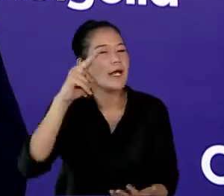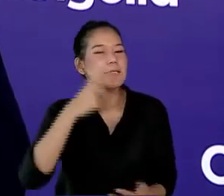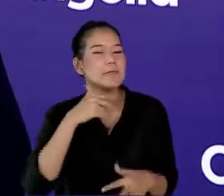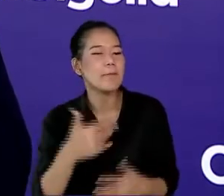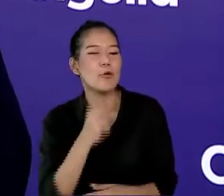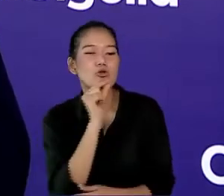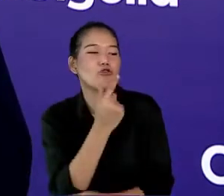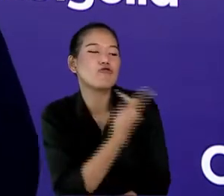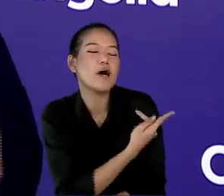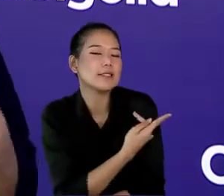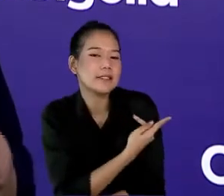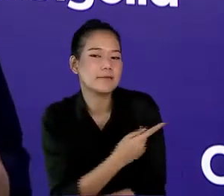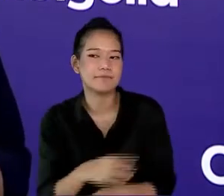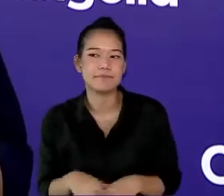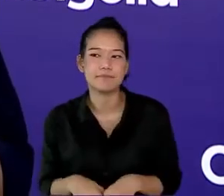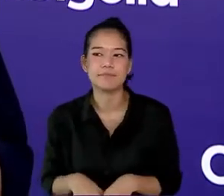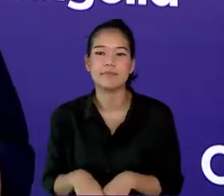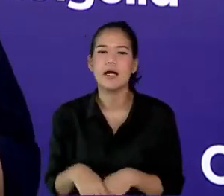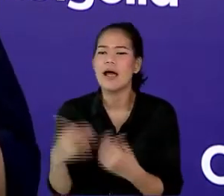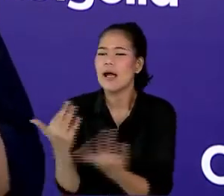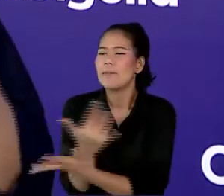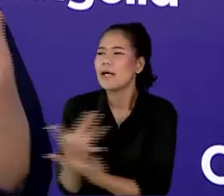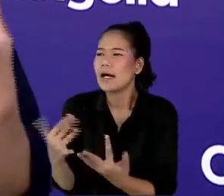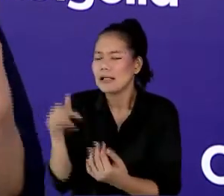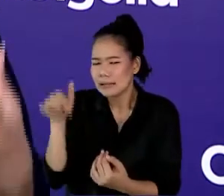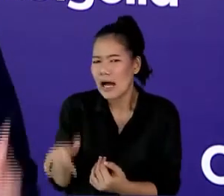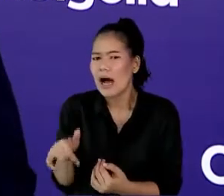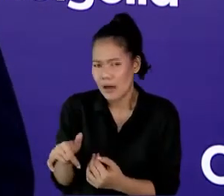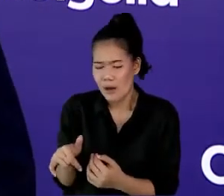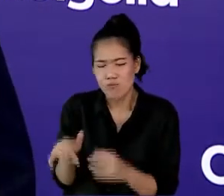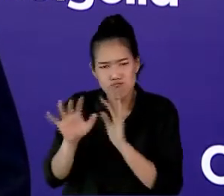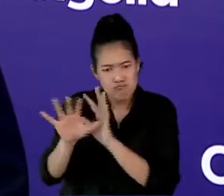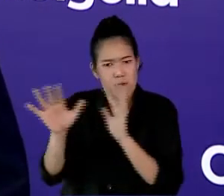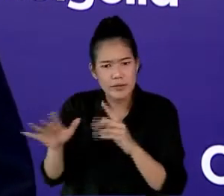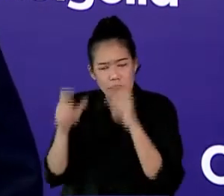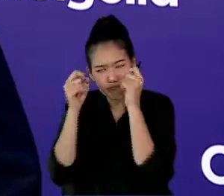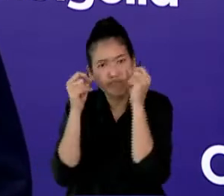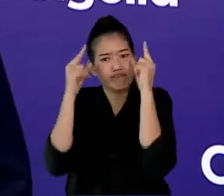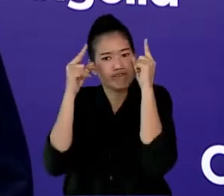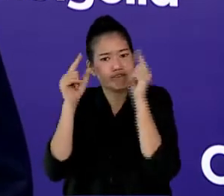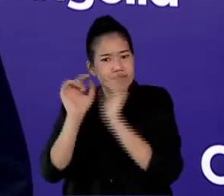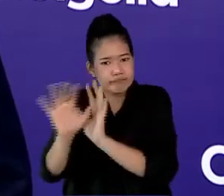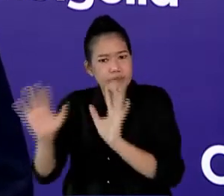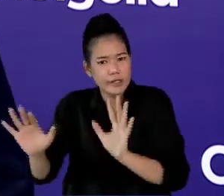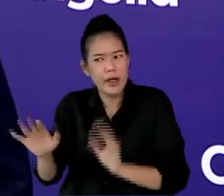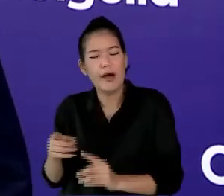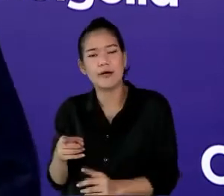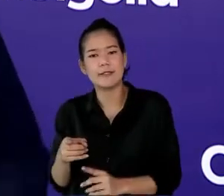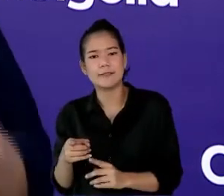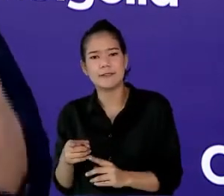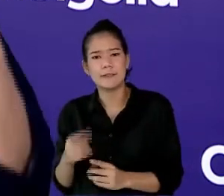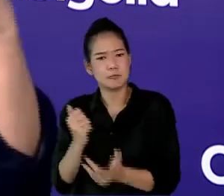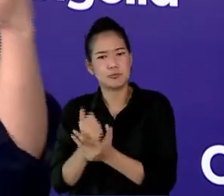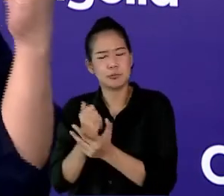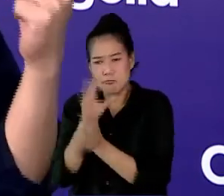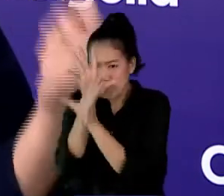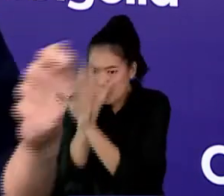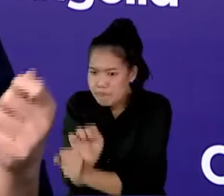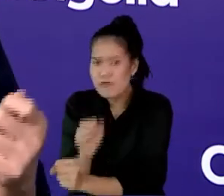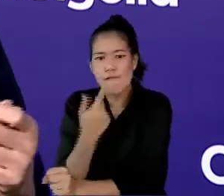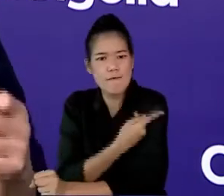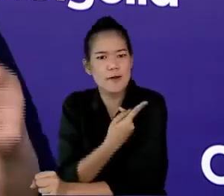lebih tinggi dari masyarakat yang lain? Masyarakat sekarang udah itu sangat antusias